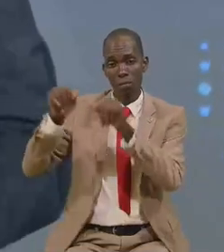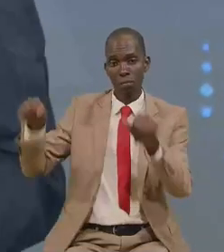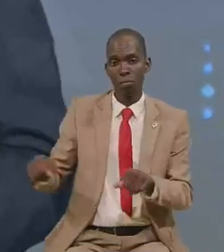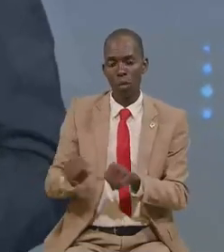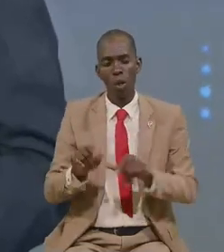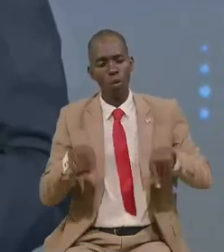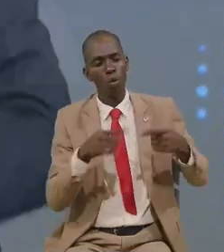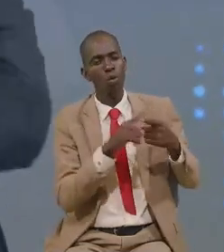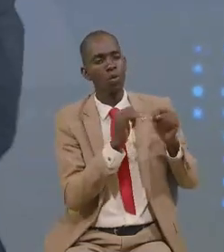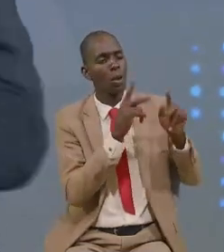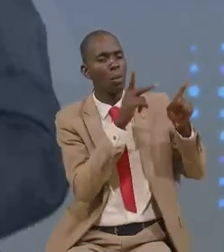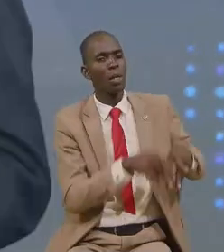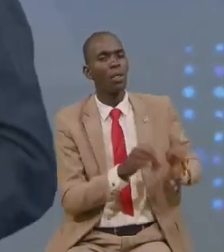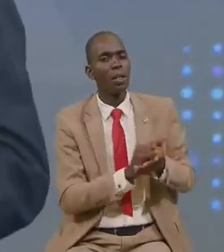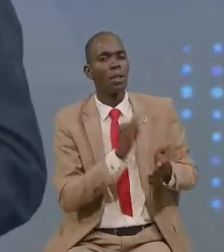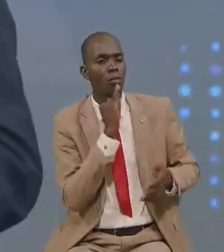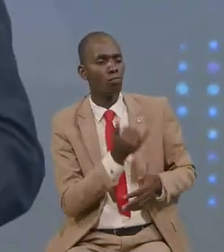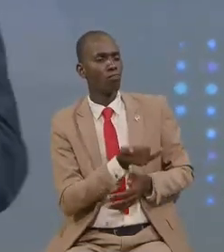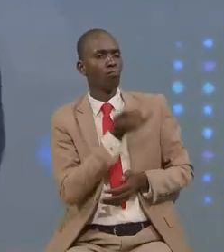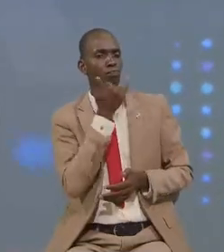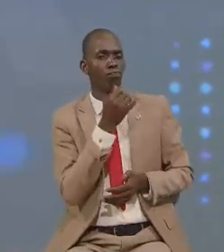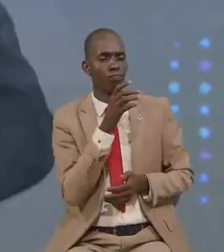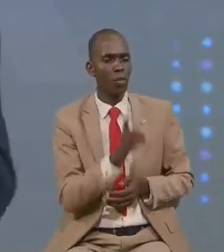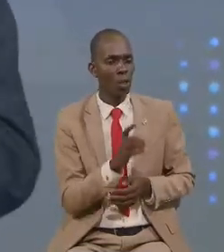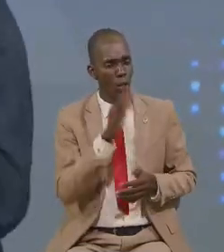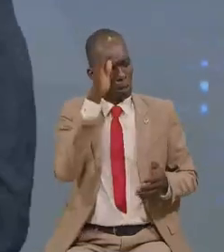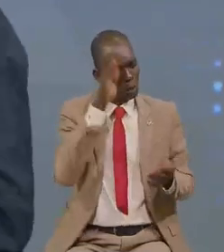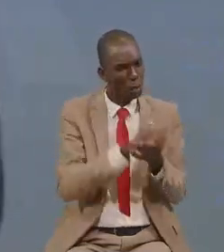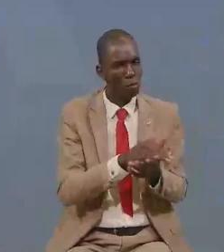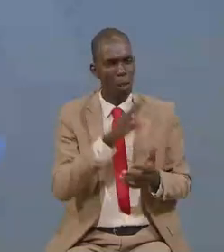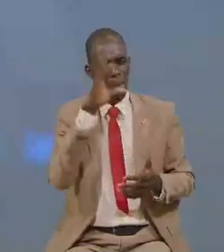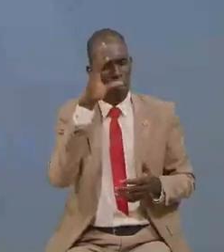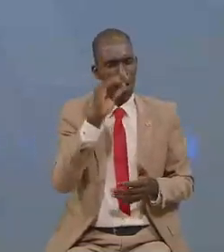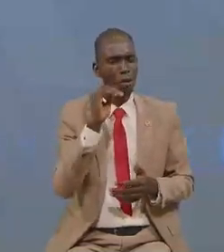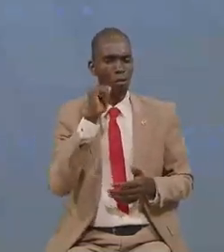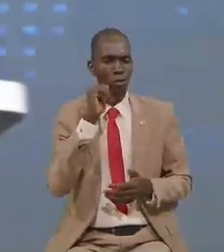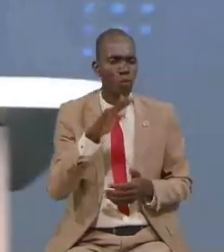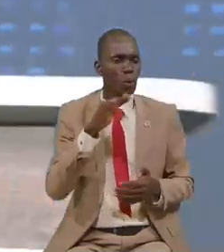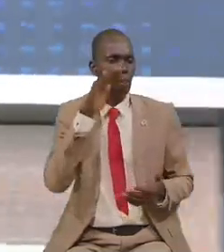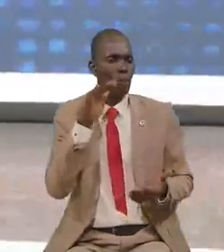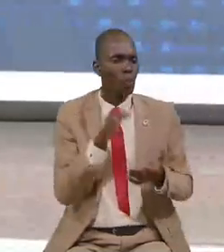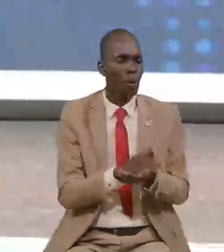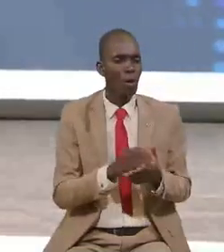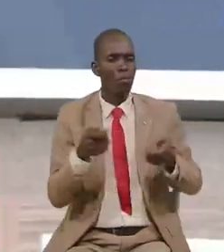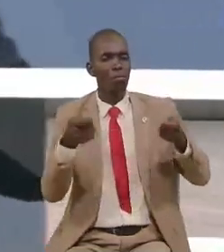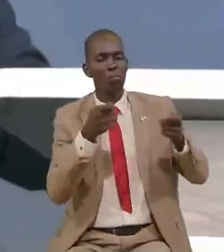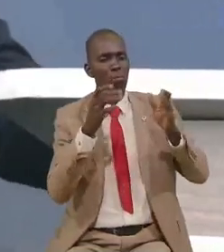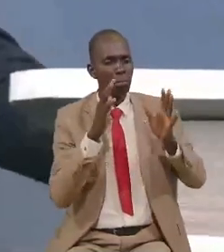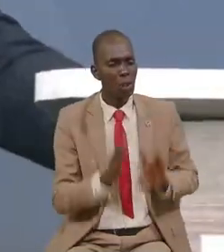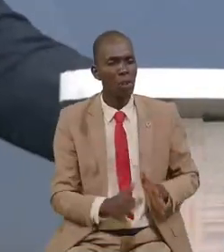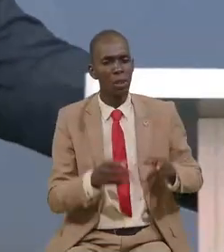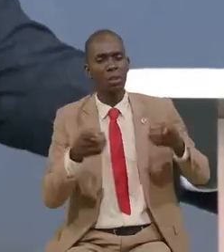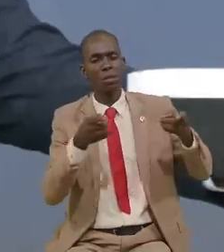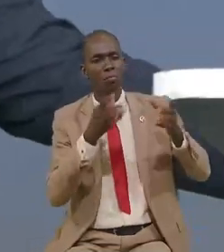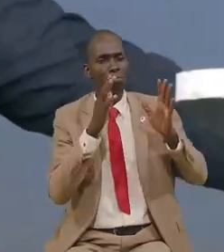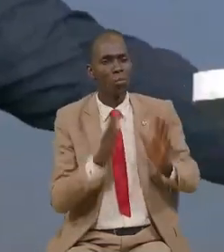Ton frère offensé, ta soeur que tu as offensé, ton mari que tu as offensé, ta femme que tu as offensé, ton responsable que tu as offensé, ton directeur que tu as